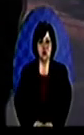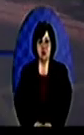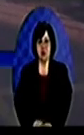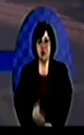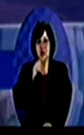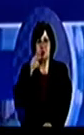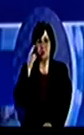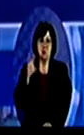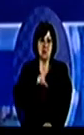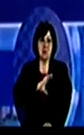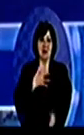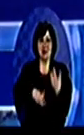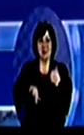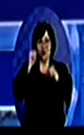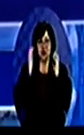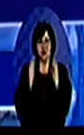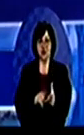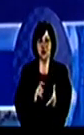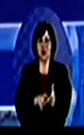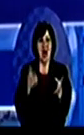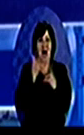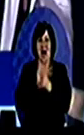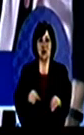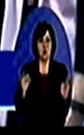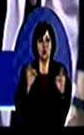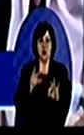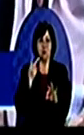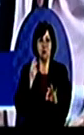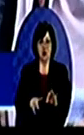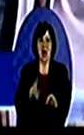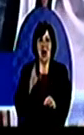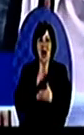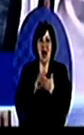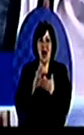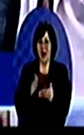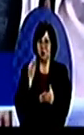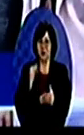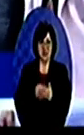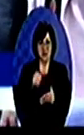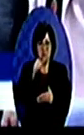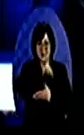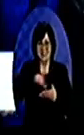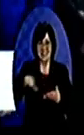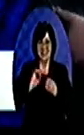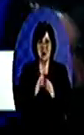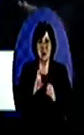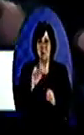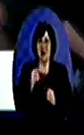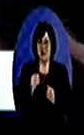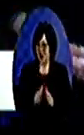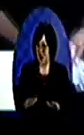Эрүүл мэндийн байгууллагуудад тулгардаг хамгийн чухал асуудал бол халдвар гүйцэтгэлт ариутгал байдаг. Аливаа мэс ажилбарын үед баг хэрэгсэл дээд зэргийн ариутгалтай байх